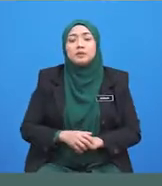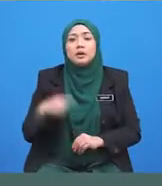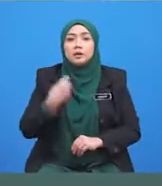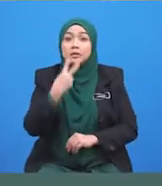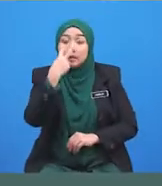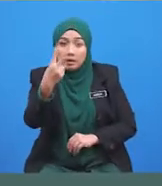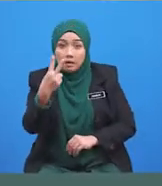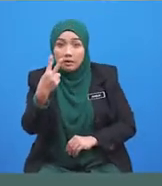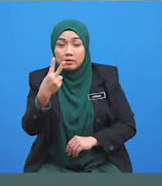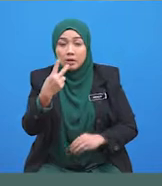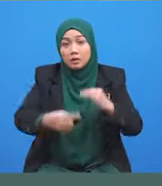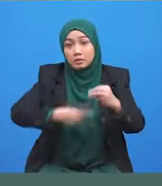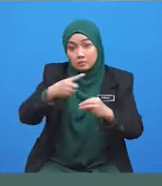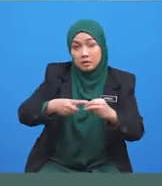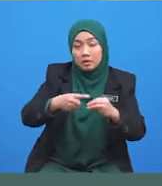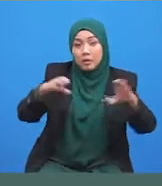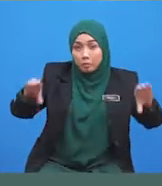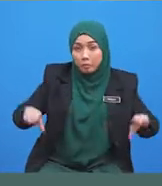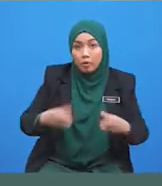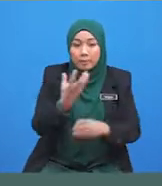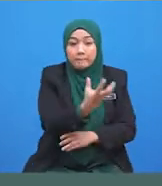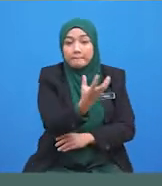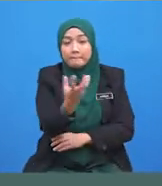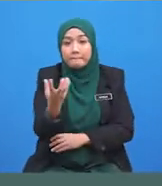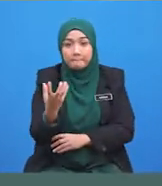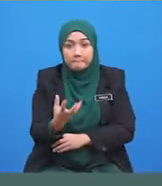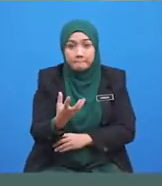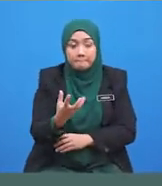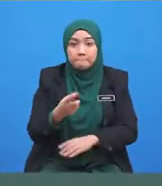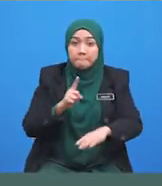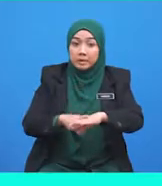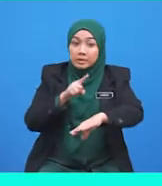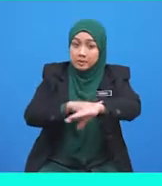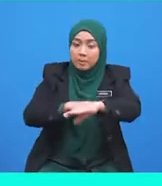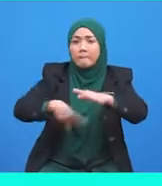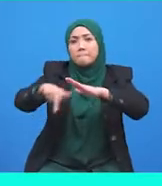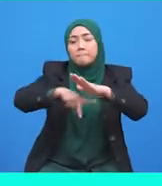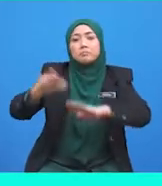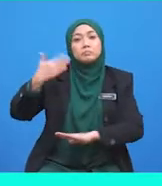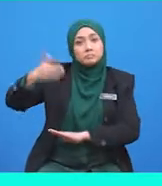pula berkenaan dengan pembuatan tembikar pada zaman prasejarah.